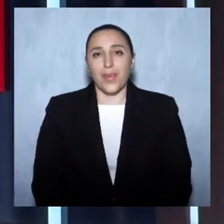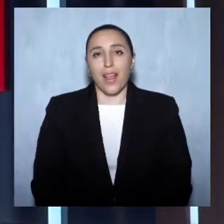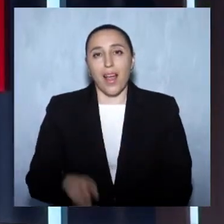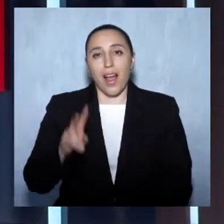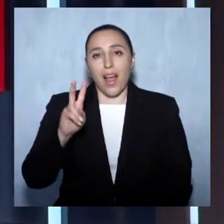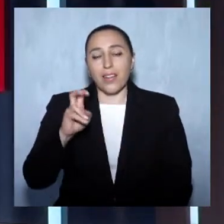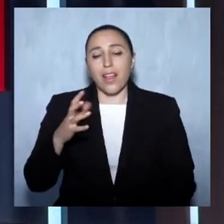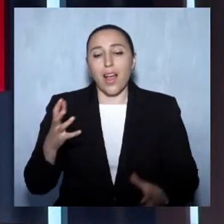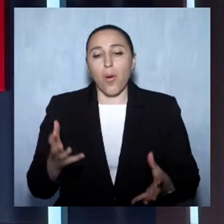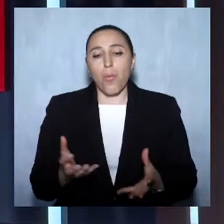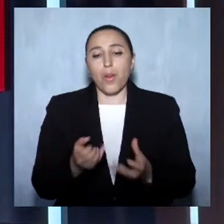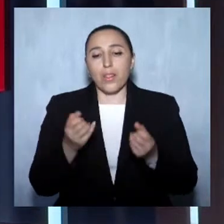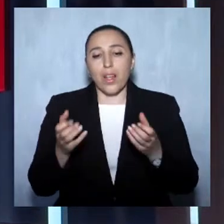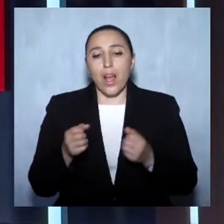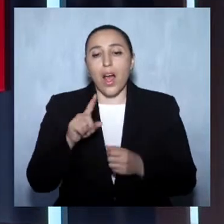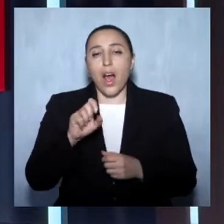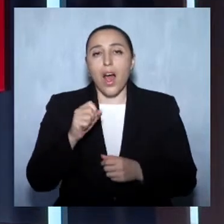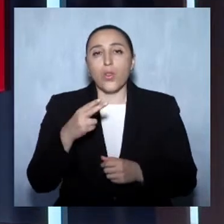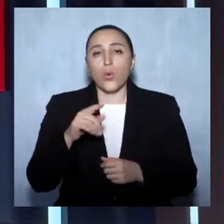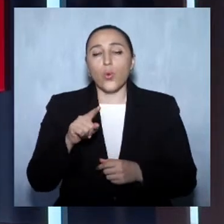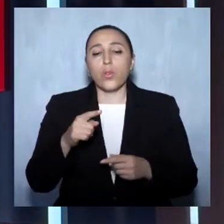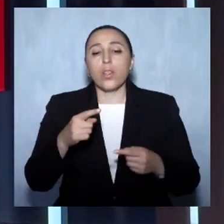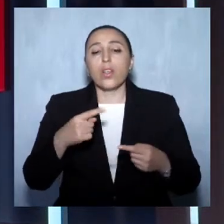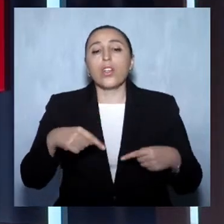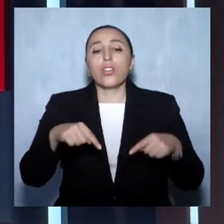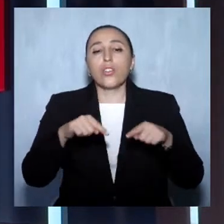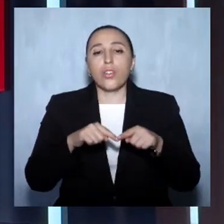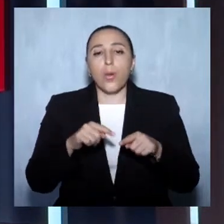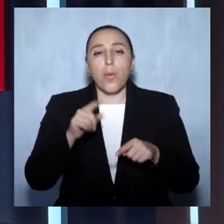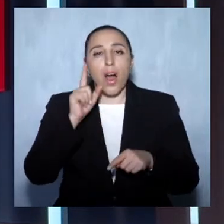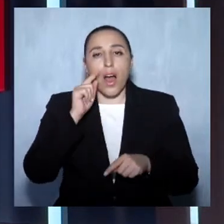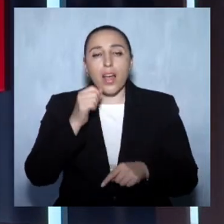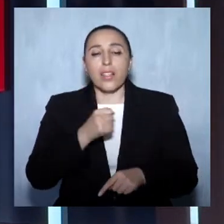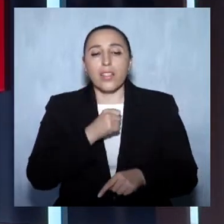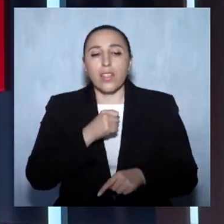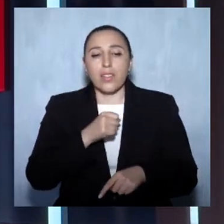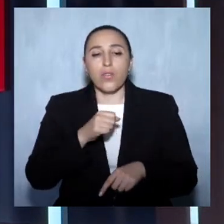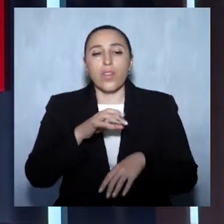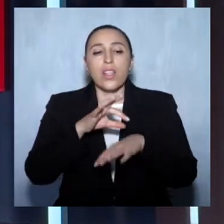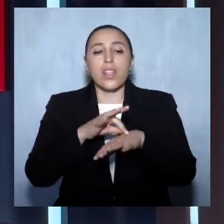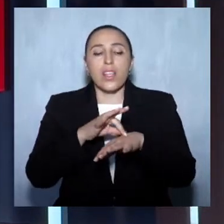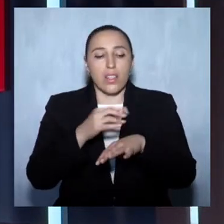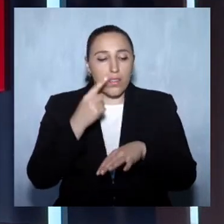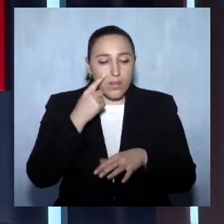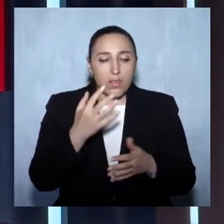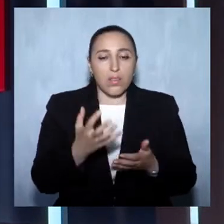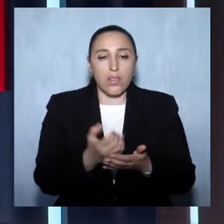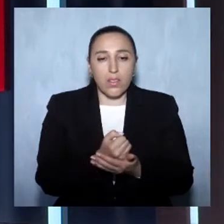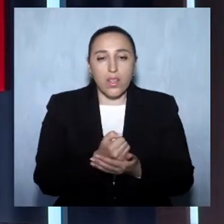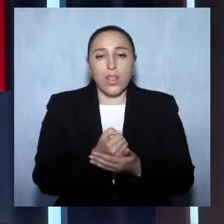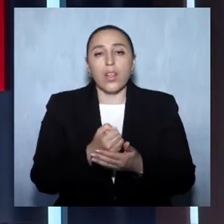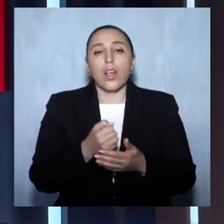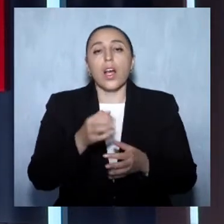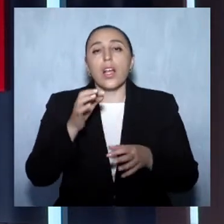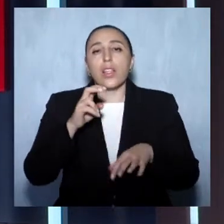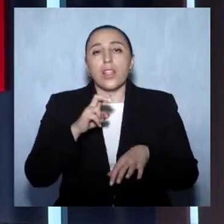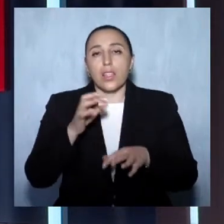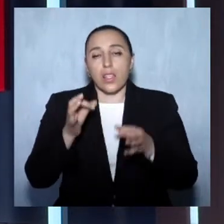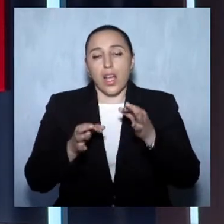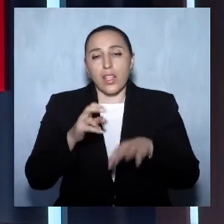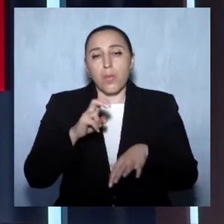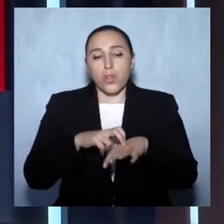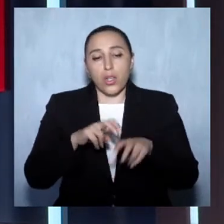Արցախի փրկարարները Հադրութի շրջանում այսօր ևս 1 հայ զինծառայողի աճյուն են հայտնաբերել, նրա ինքնությունը կհաստատվի